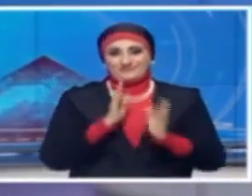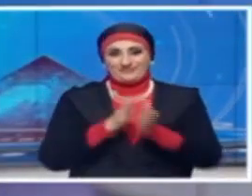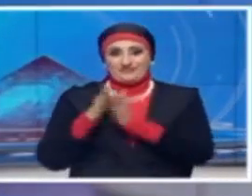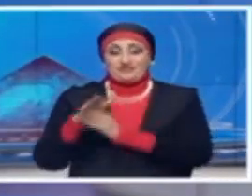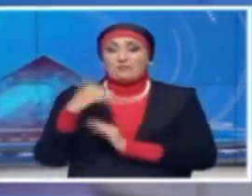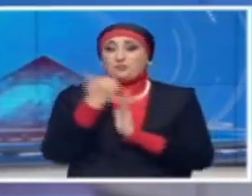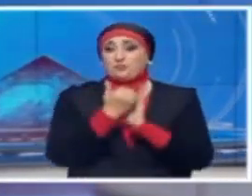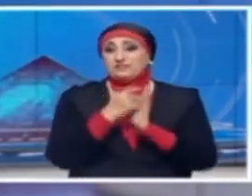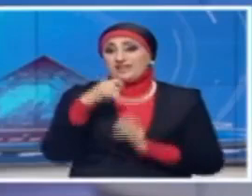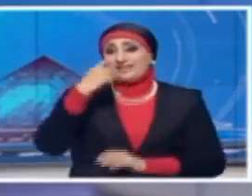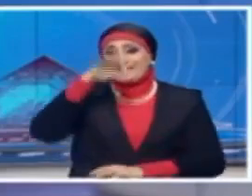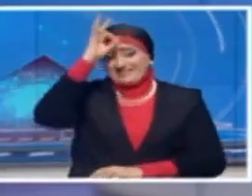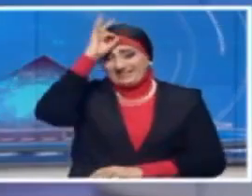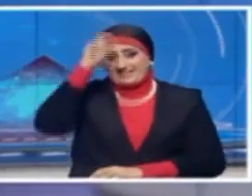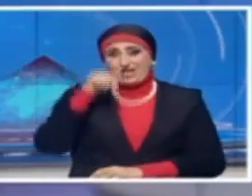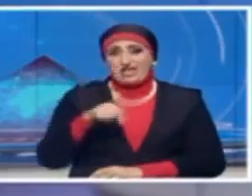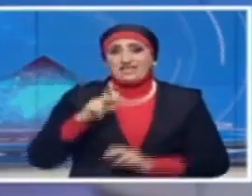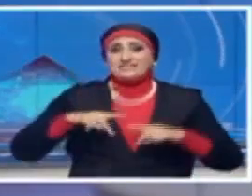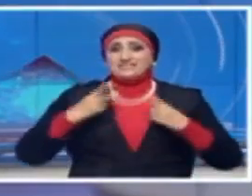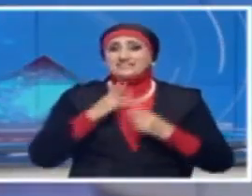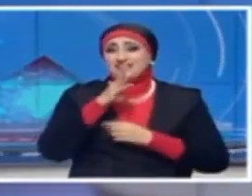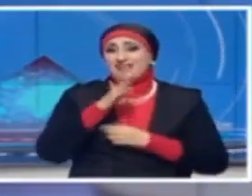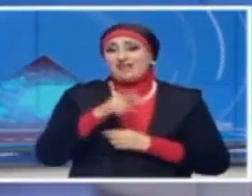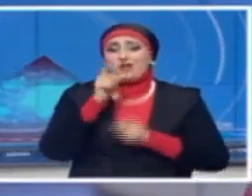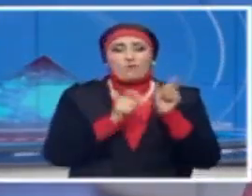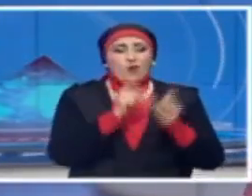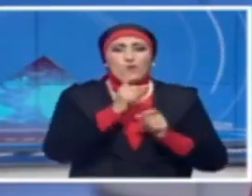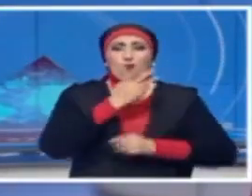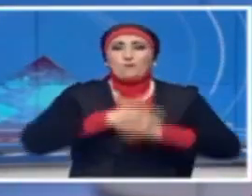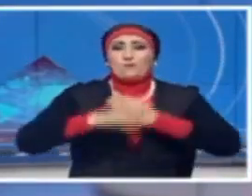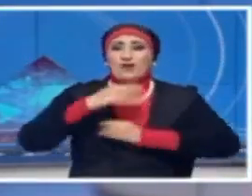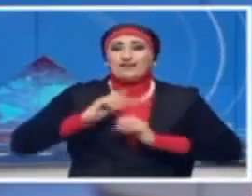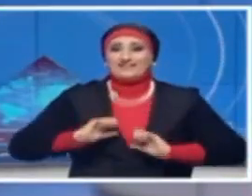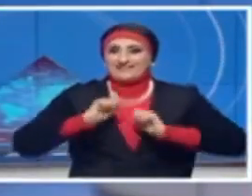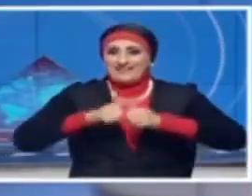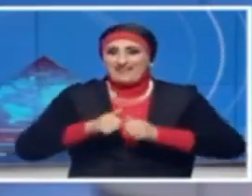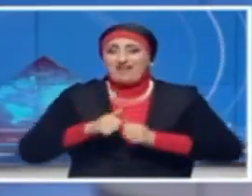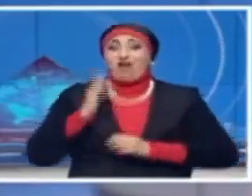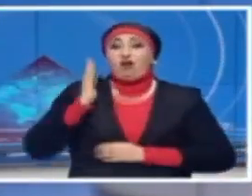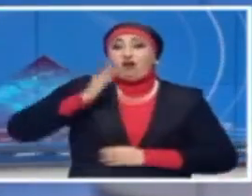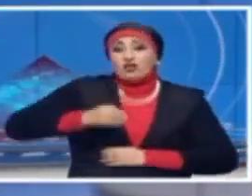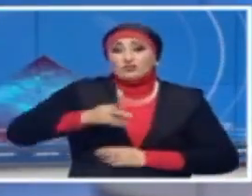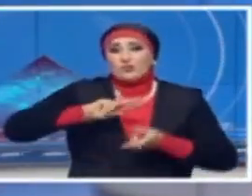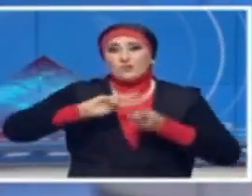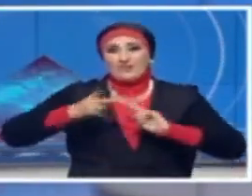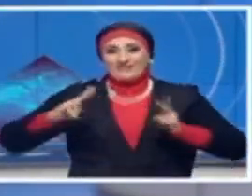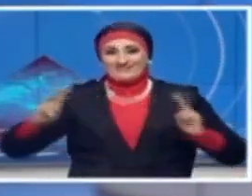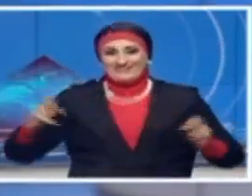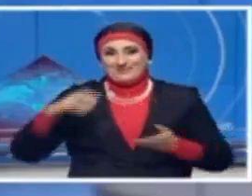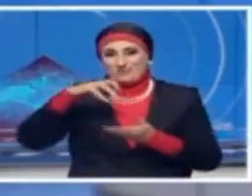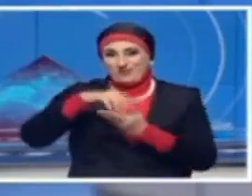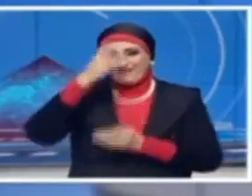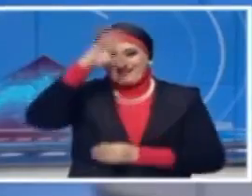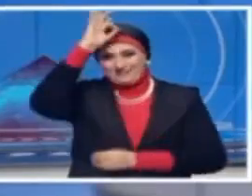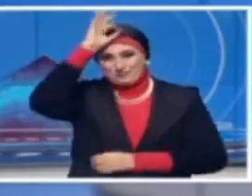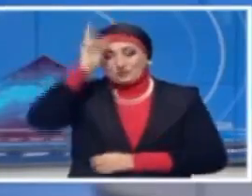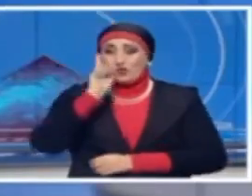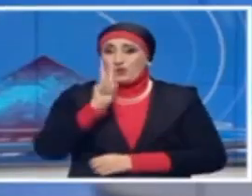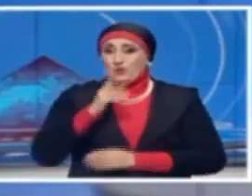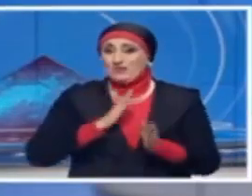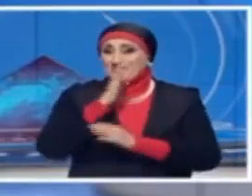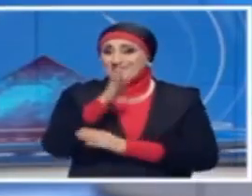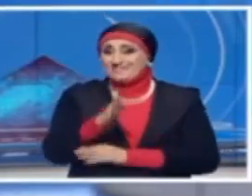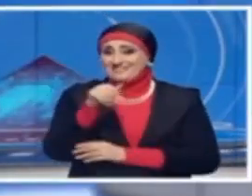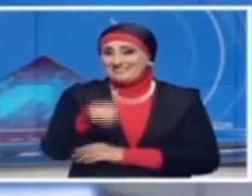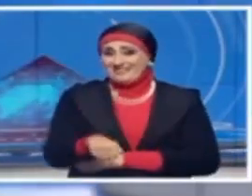نظمت وزارة الداخلية زيارة ميدانية لعدد من ذوي القدرات الخاصة قادرون باختلاف إلى مقر أكاديمية الشرطة، حيث تم